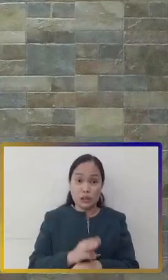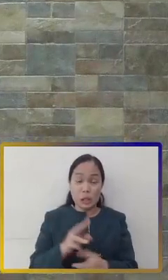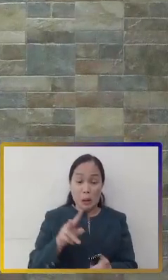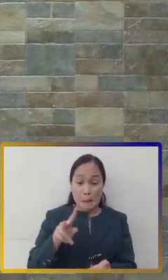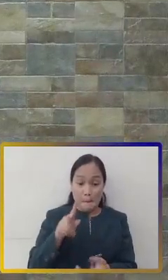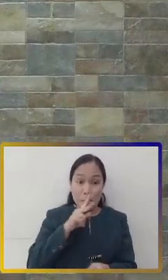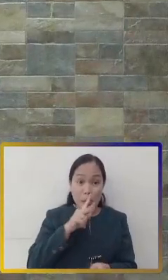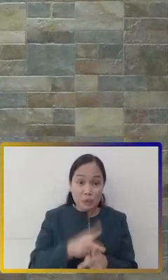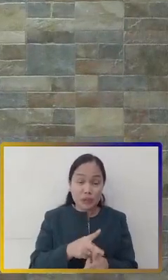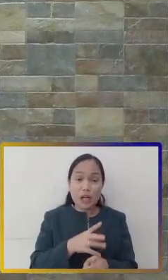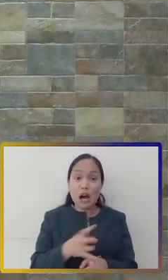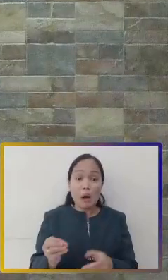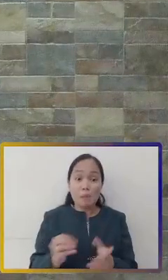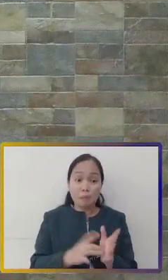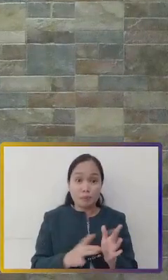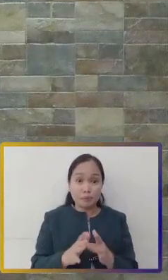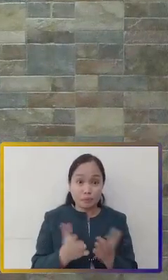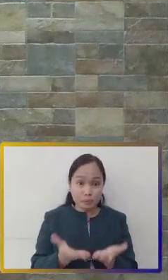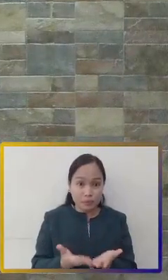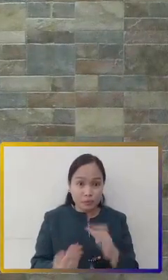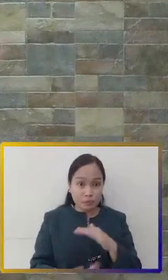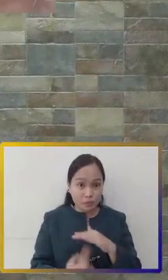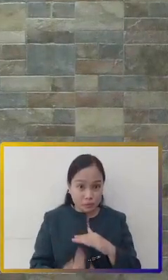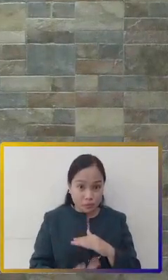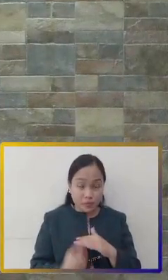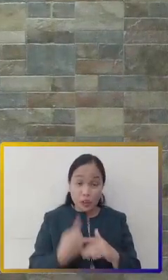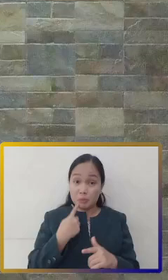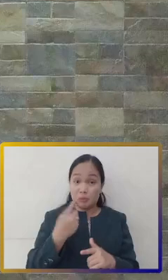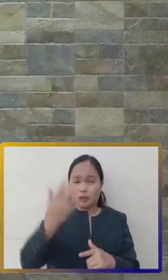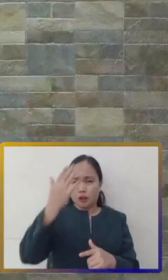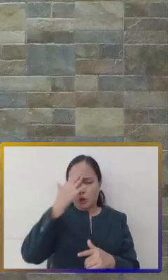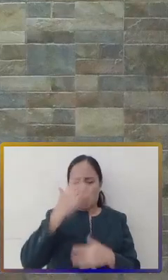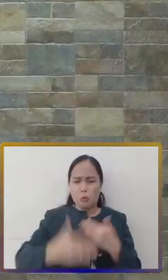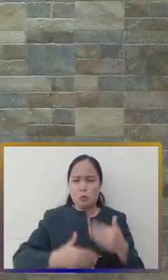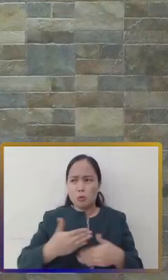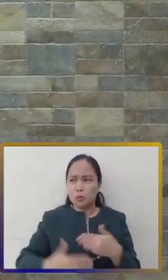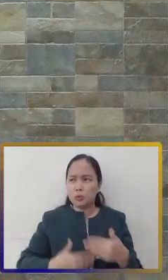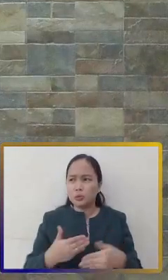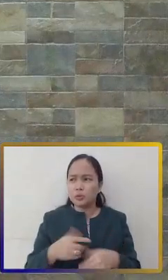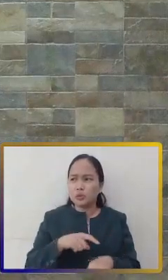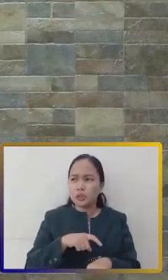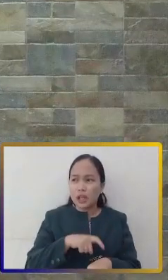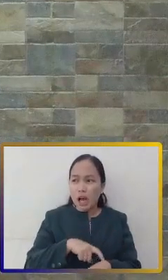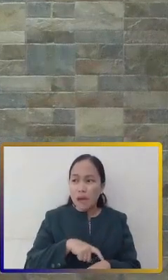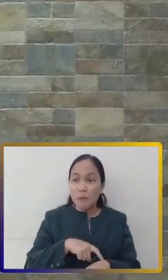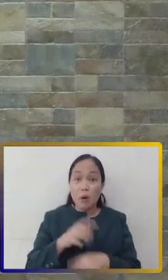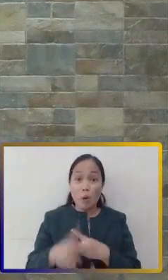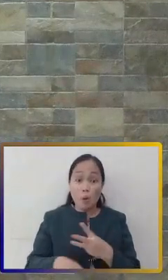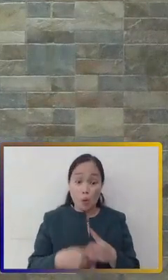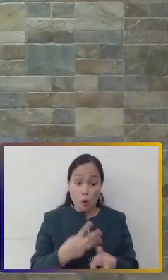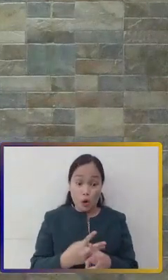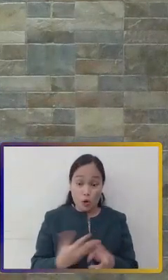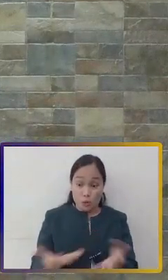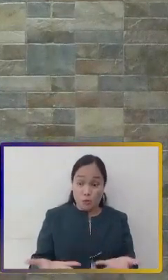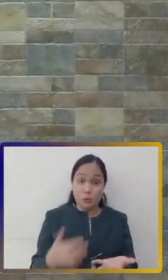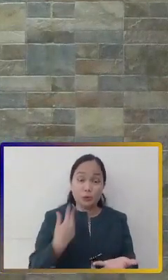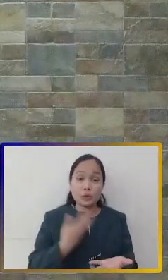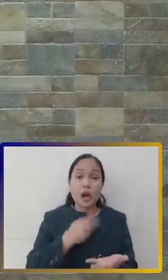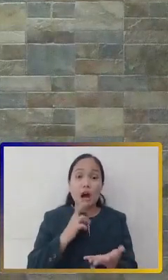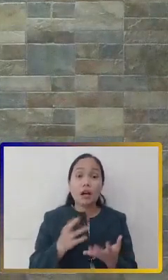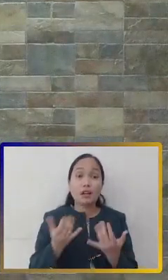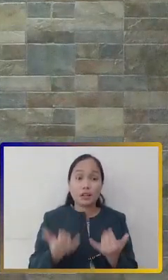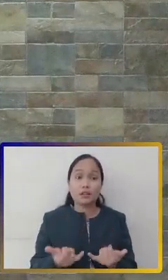biblically. Inuulit ko mga kapatid, habang lumalaon ang panahon, ang mundo po na kinabibilangan natin, kung saan po